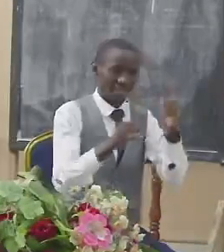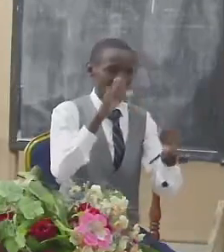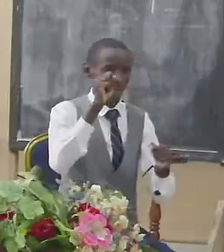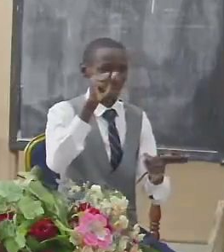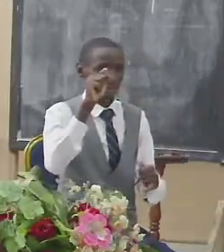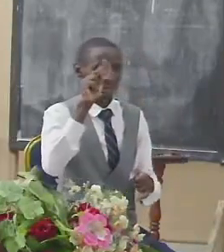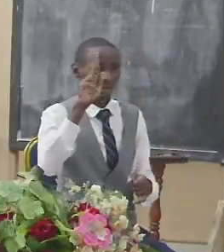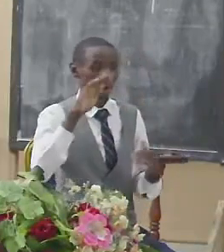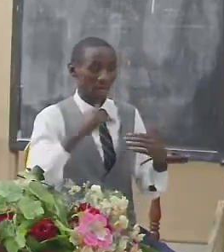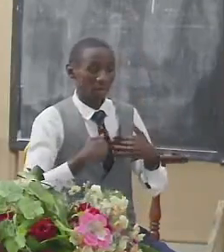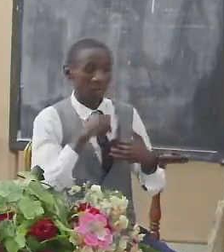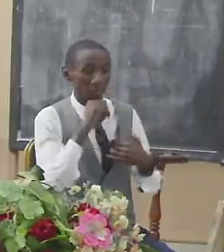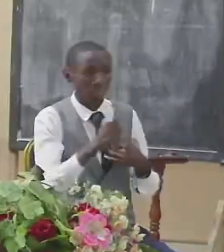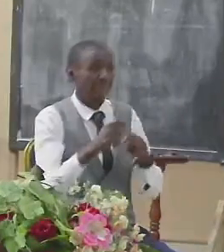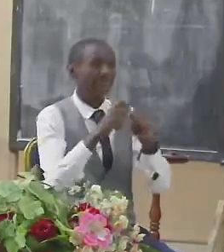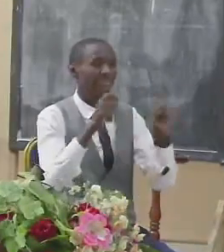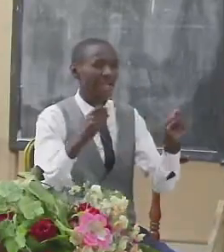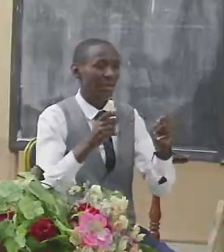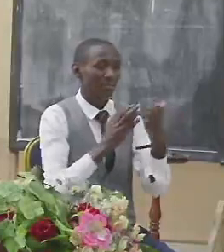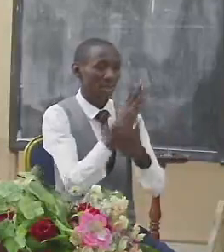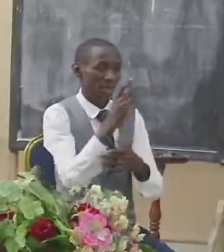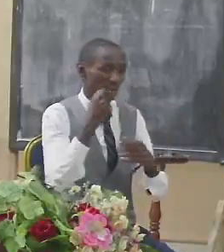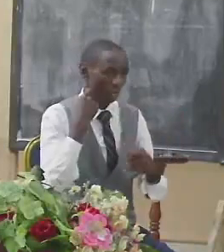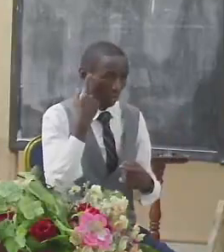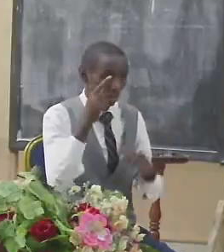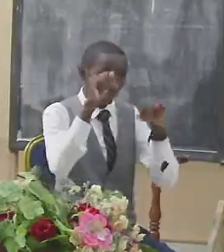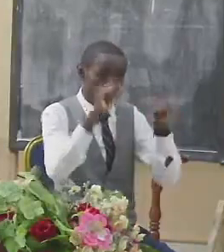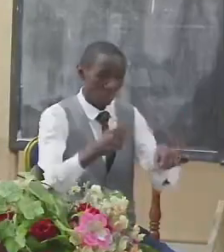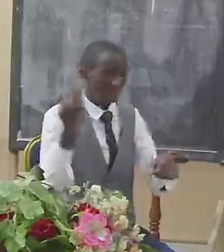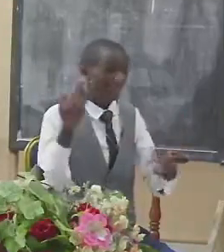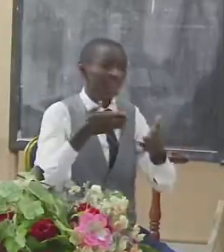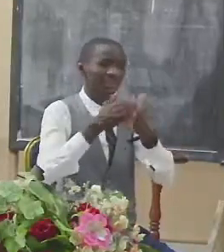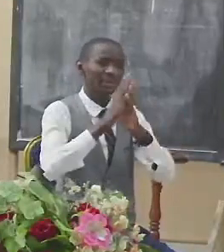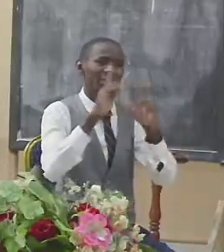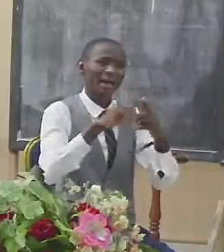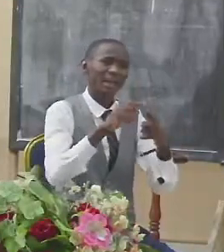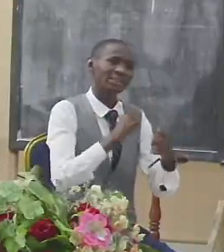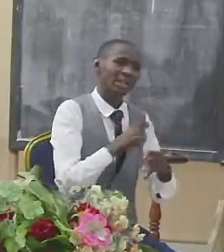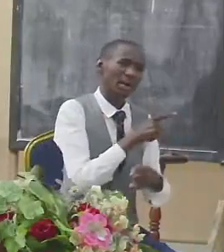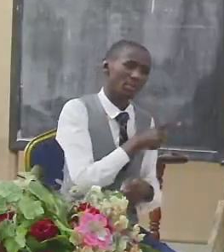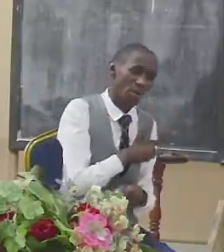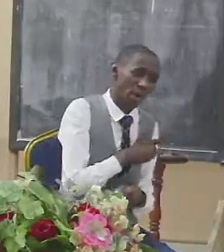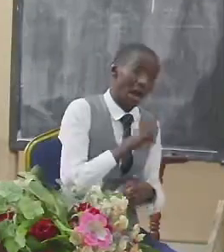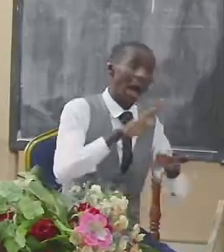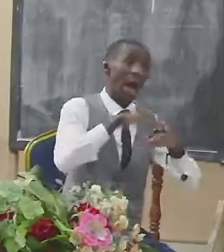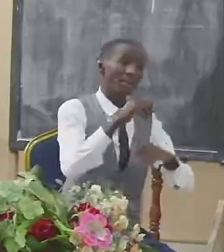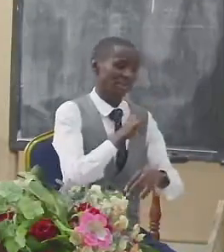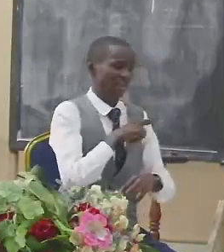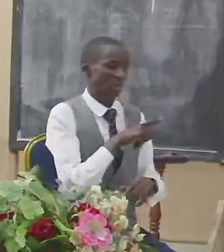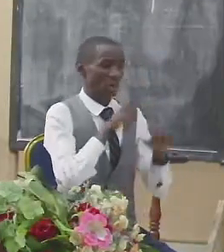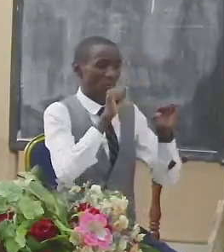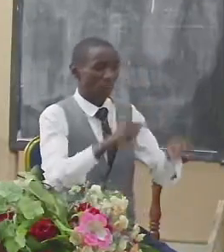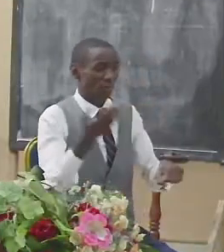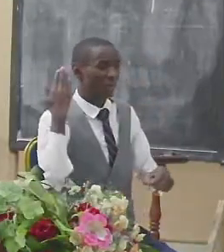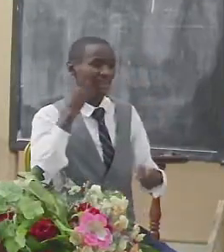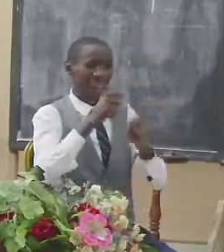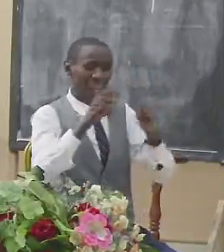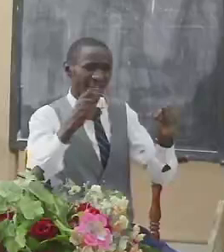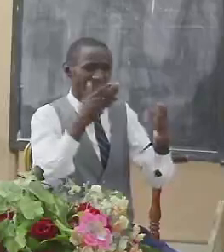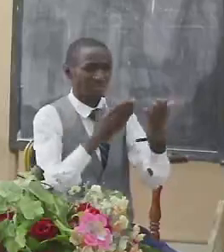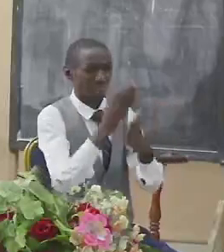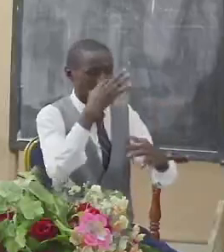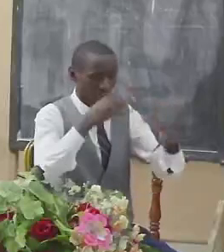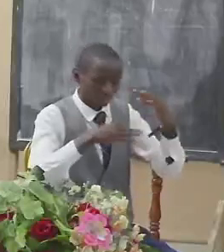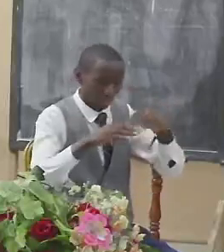compris, angeelewaka mzuri, il pouvait demander à Samuel. Angeulizaka Samuel. Samuel pouvait bien l'expliquer. Samuel angemfasiriaka mzuri. Le son